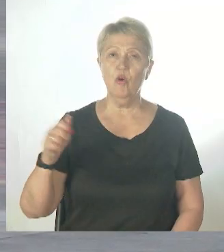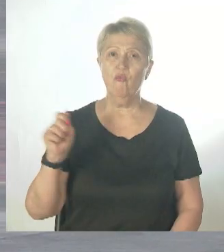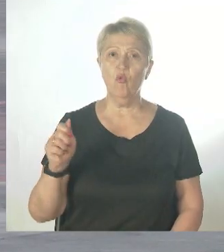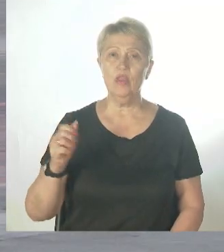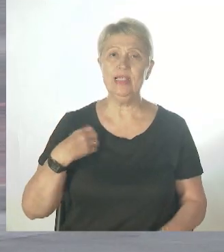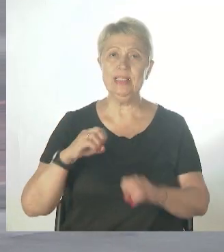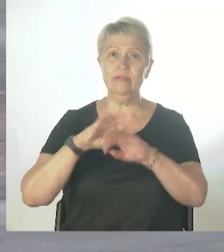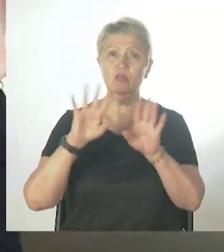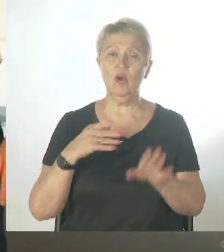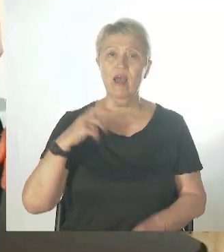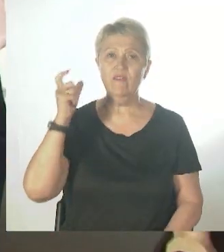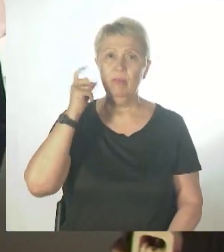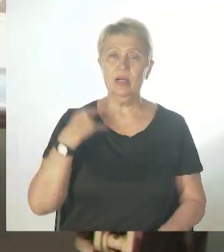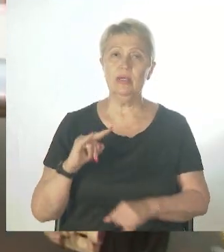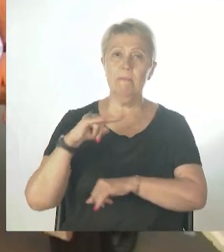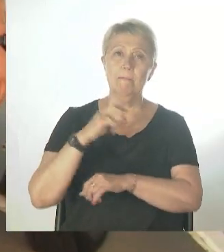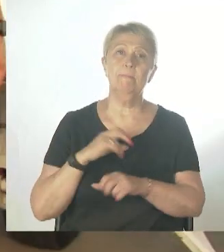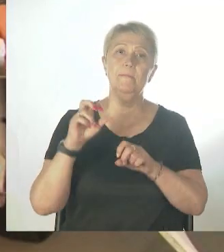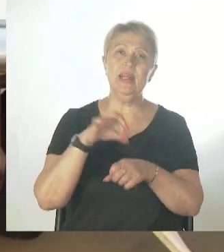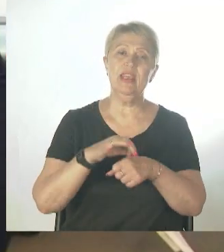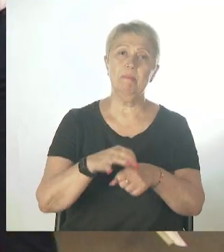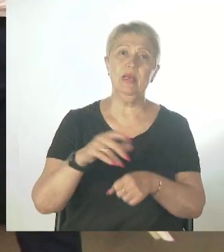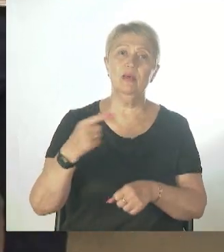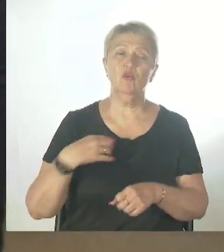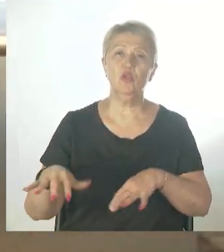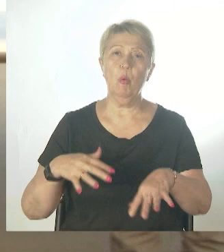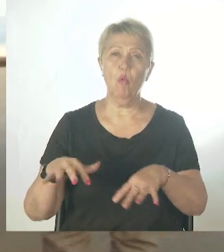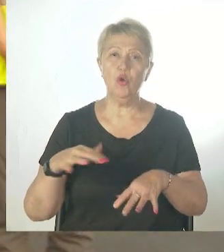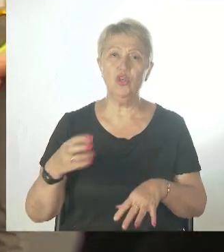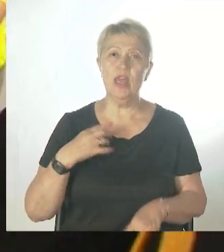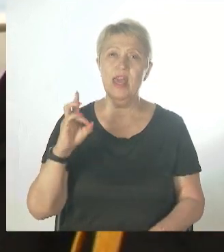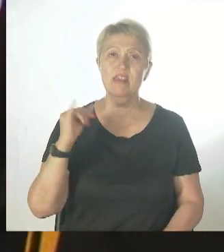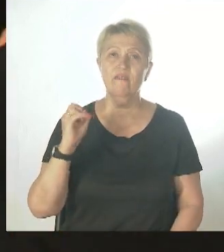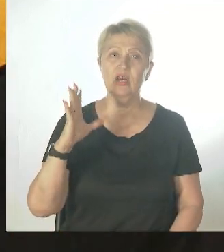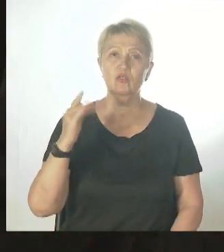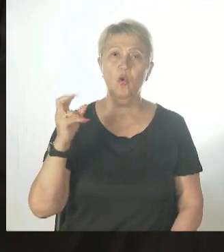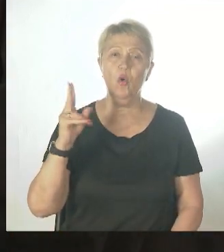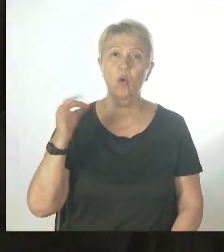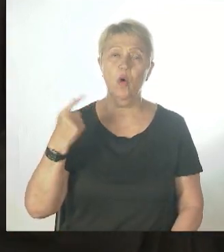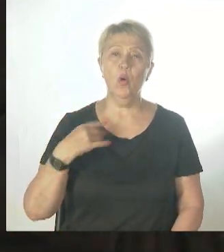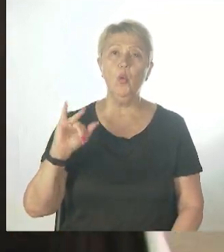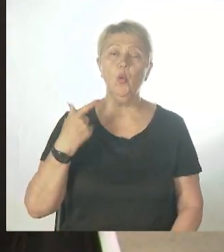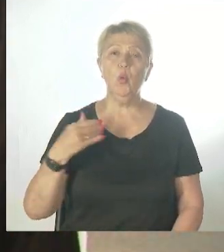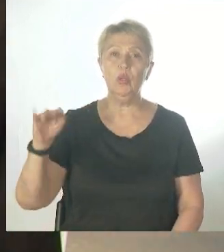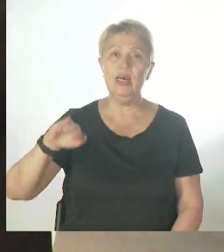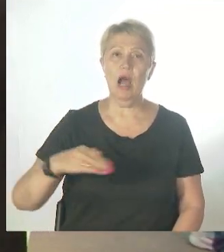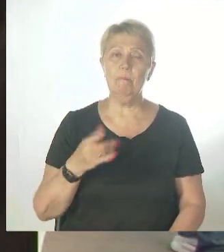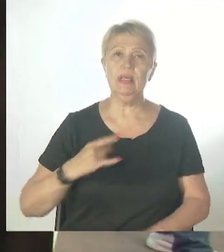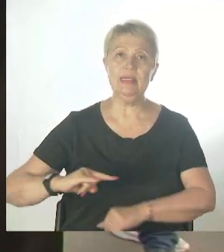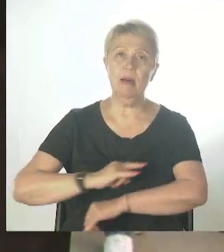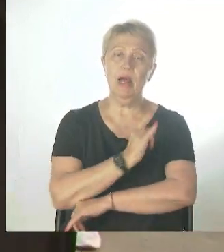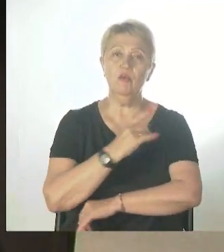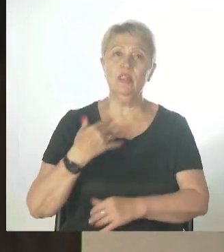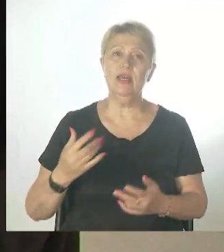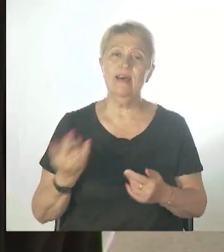В Хабаровск прибыли мощи благоверного князя Александра Невского. У трапа самолета святыню встретил глава